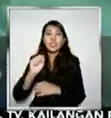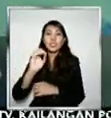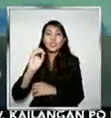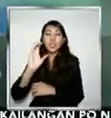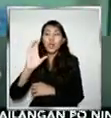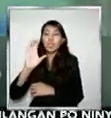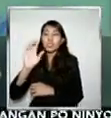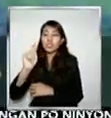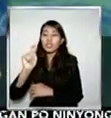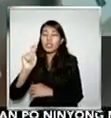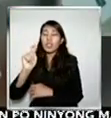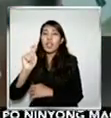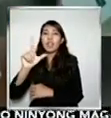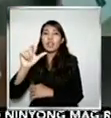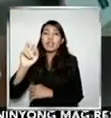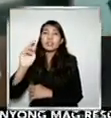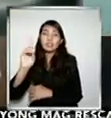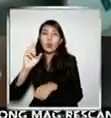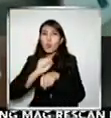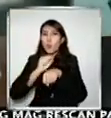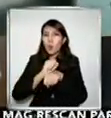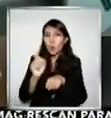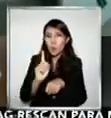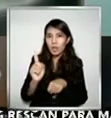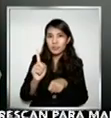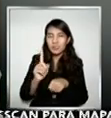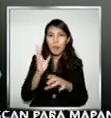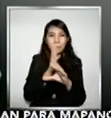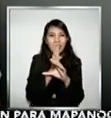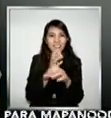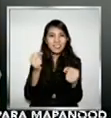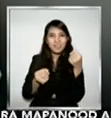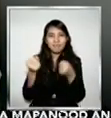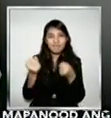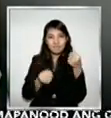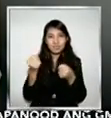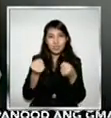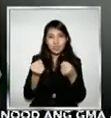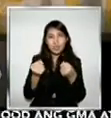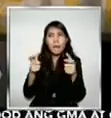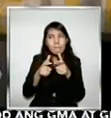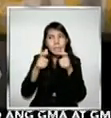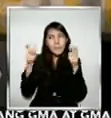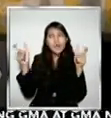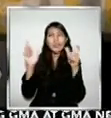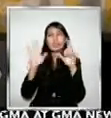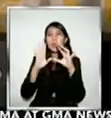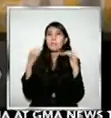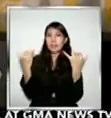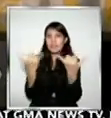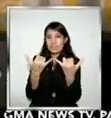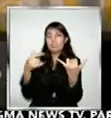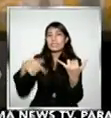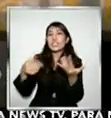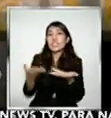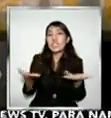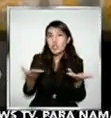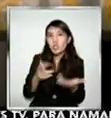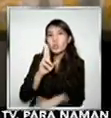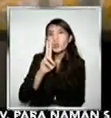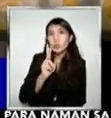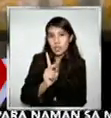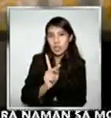I'm driving a bus. Nagtatrabaho po ako dito sa one of the biggest company po sa dito sa UK. Frontliner din